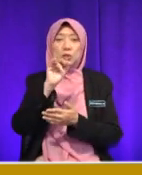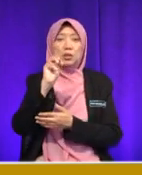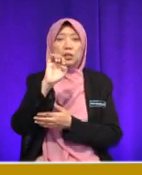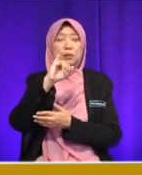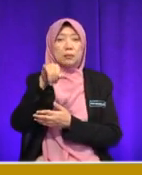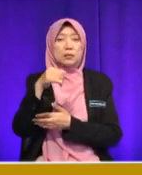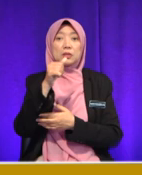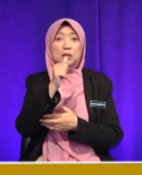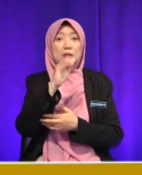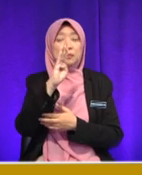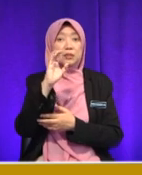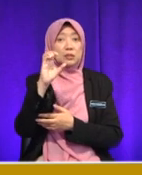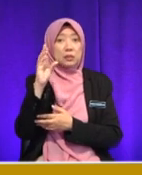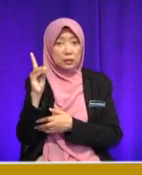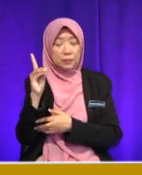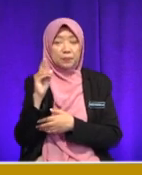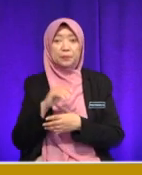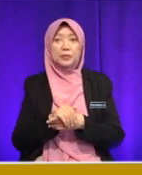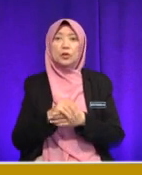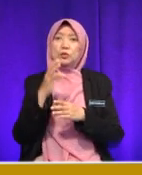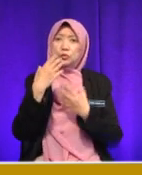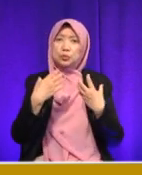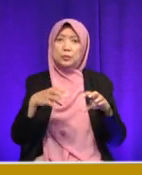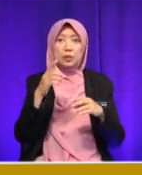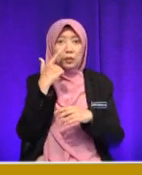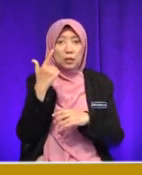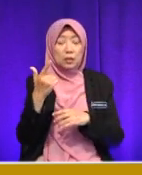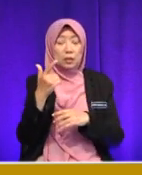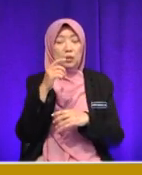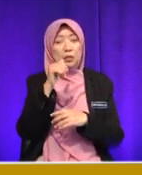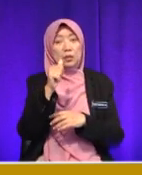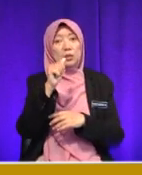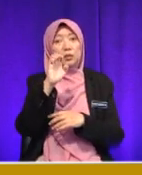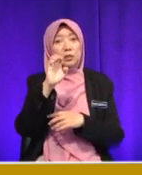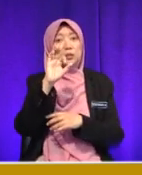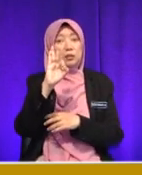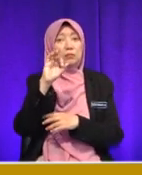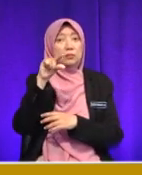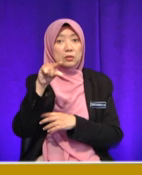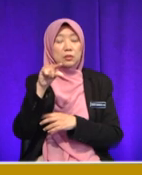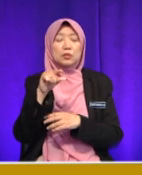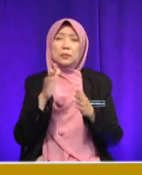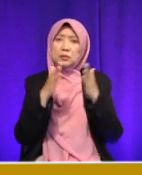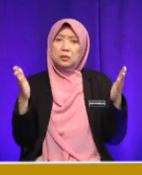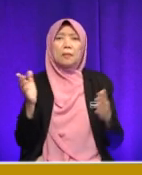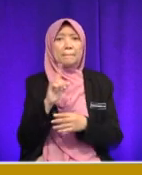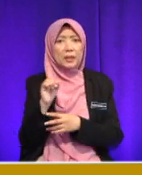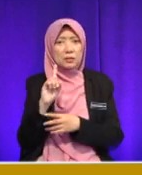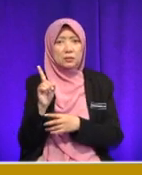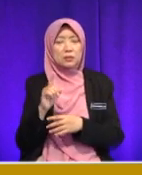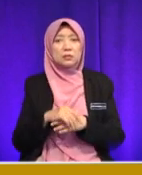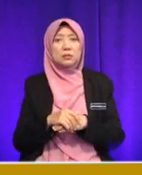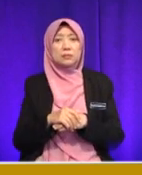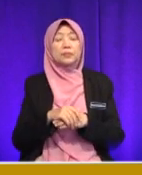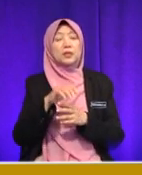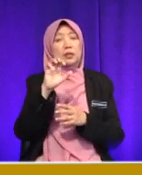trapezium ABCD. Jadi, cuba lihat AEFG itu adalah trapezium yang sebesar mana? Kalau